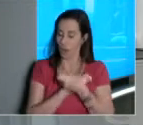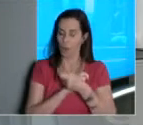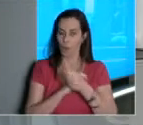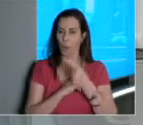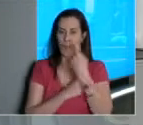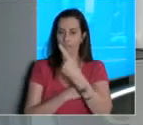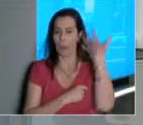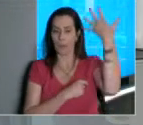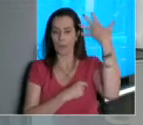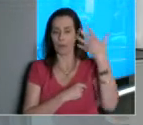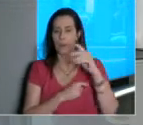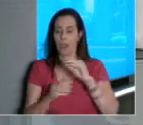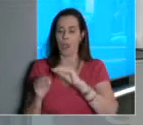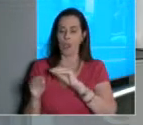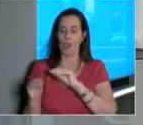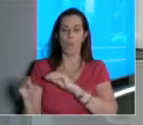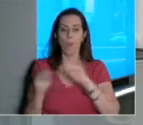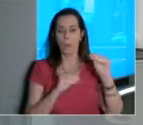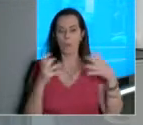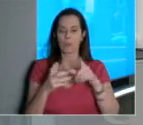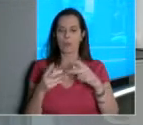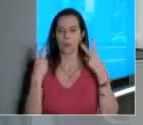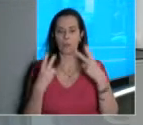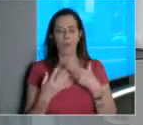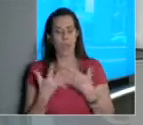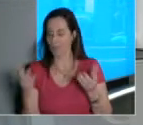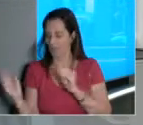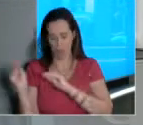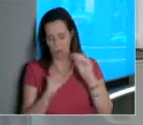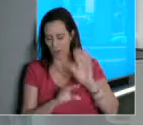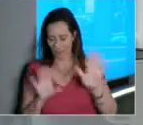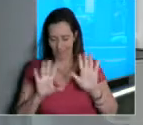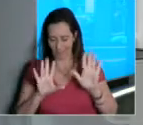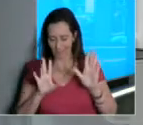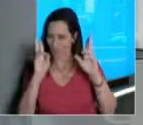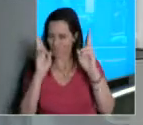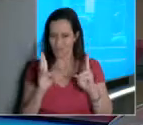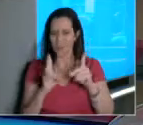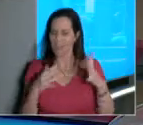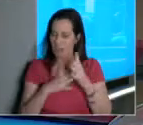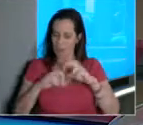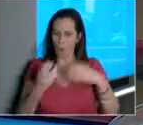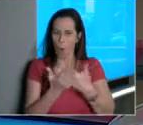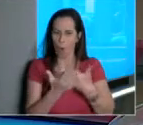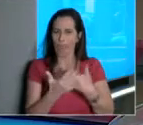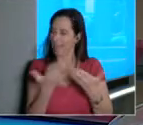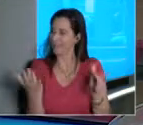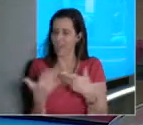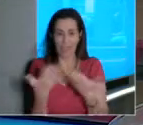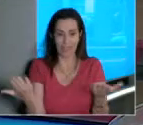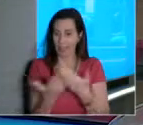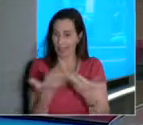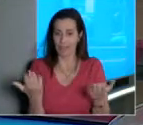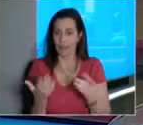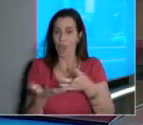לאליטה. זאת אומרת, המוביליות החברתית כאן היא המפתח. אין מוביליות חברתית בישראל. אין, זה מחקרים מוכחים, אין, לא קיימת. זה לא נכון,